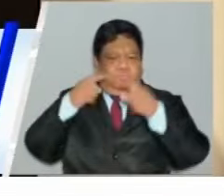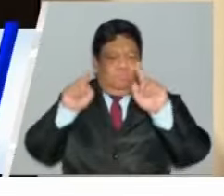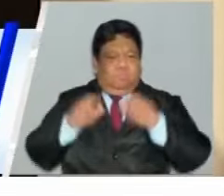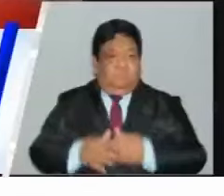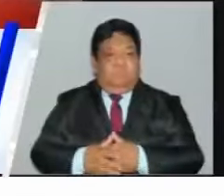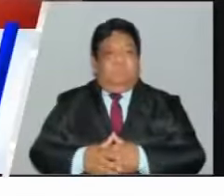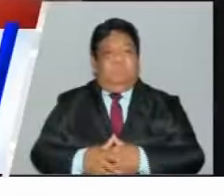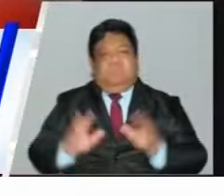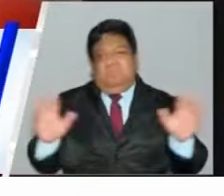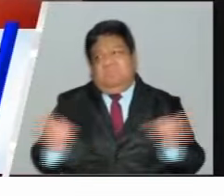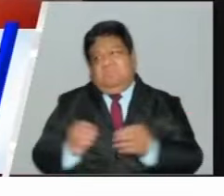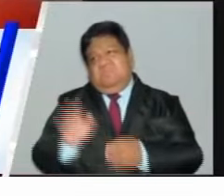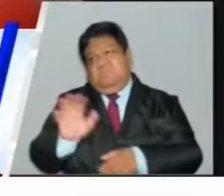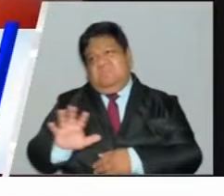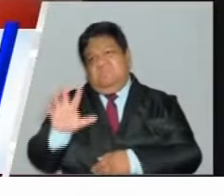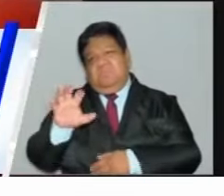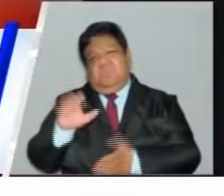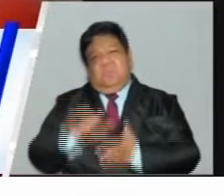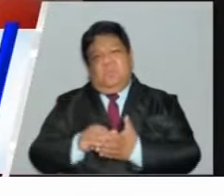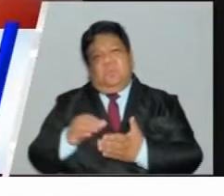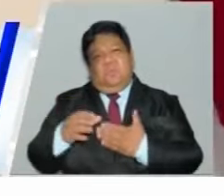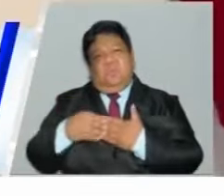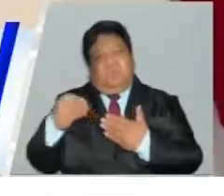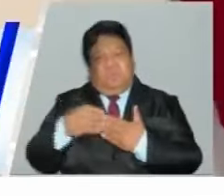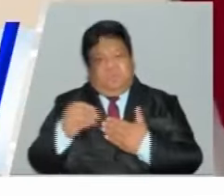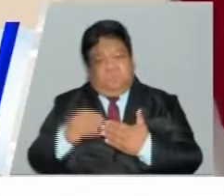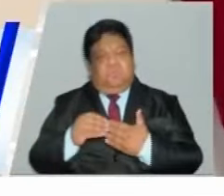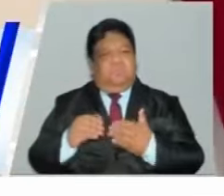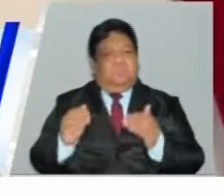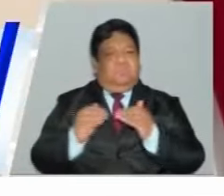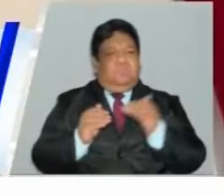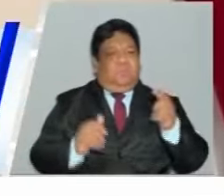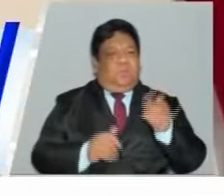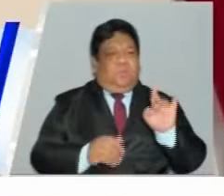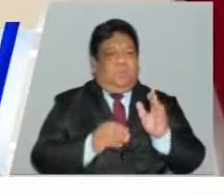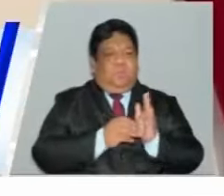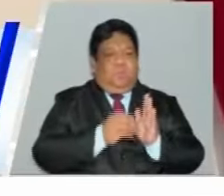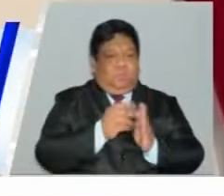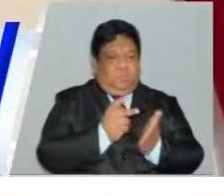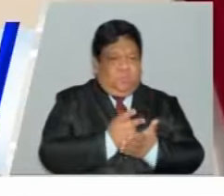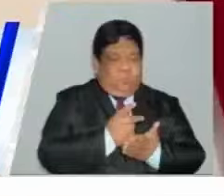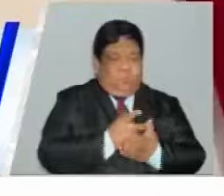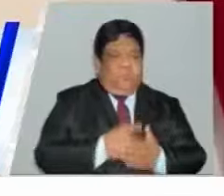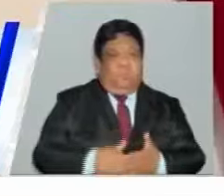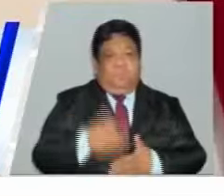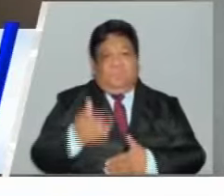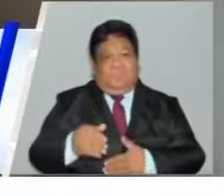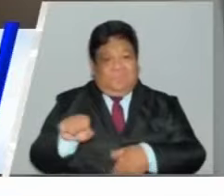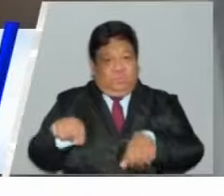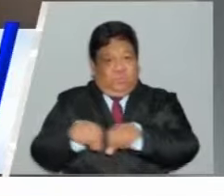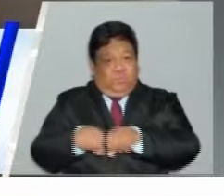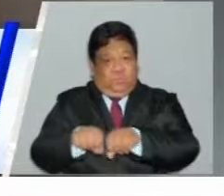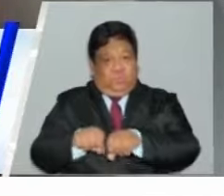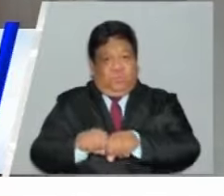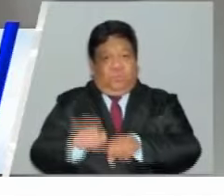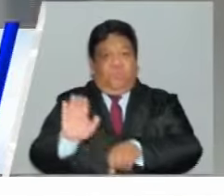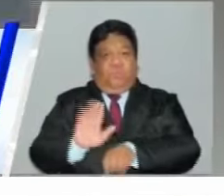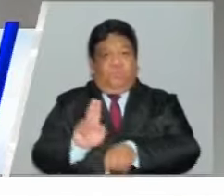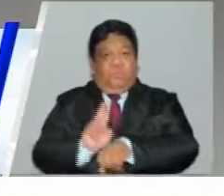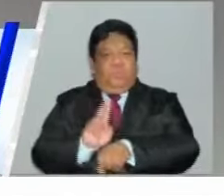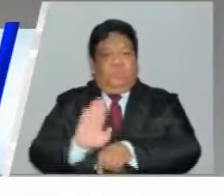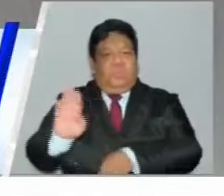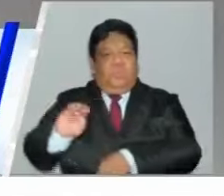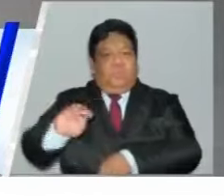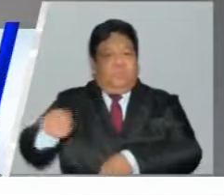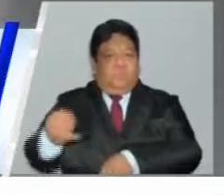million pesos. I-auction din ang Air Jordan na ginamit ni Michael Jordan noong 1996 NBA Finals game, maging mga 3-point